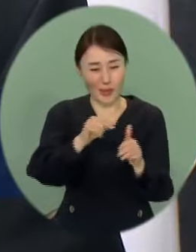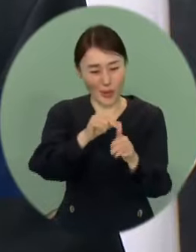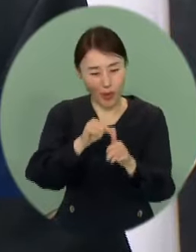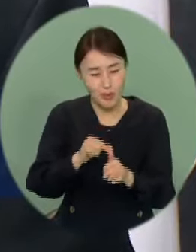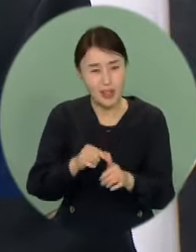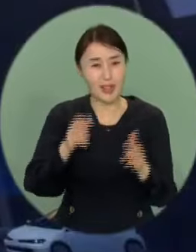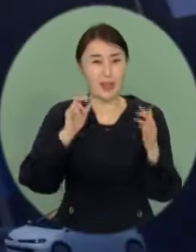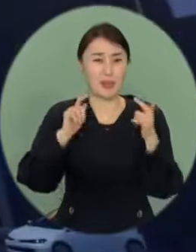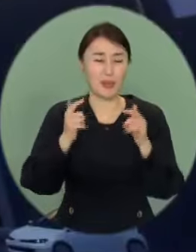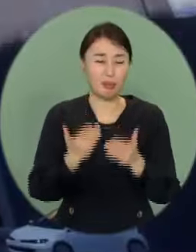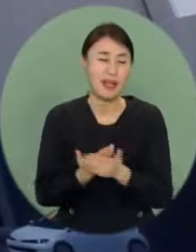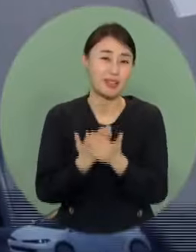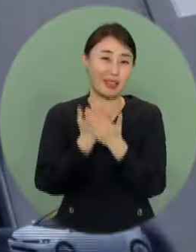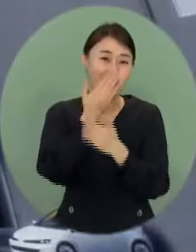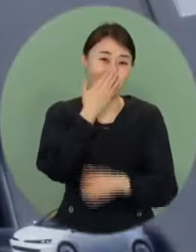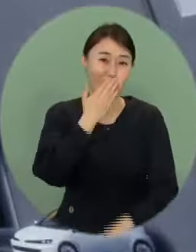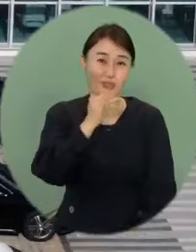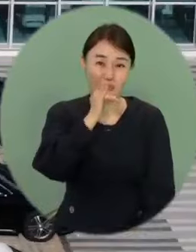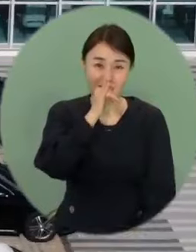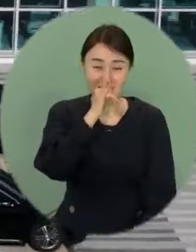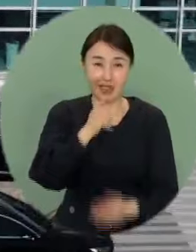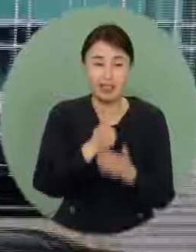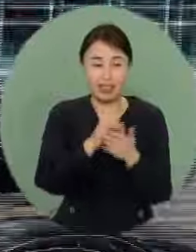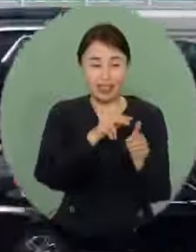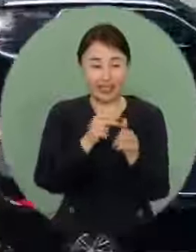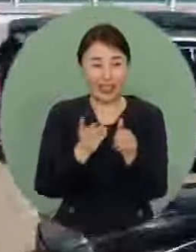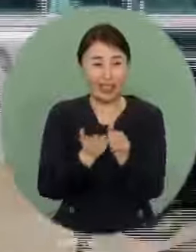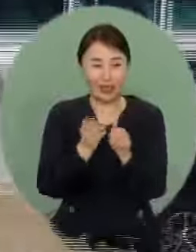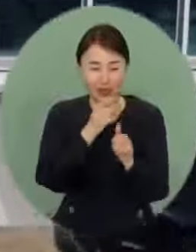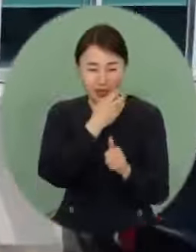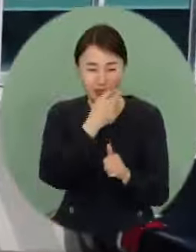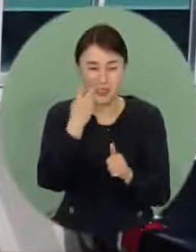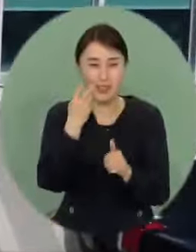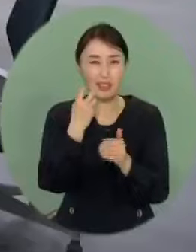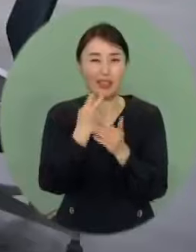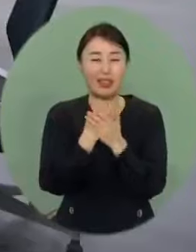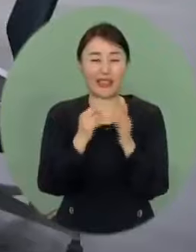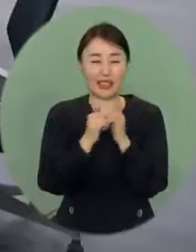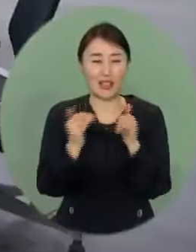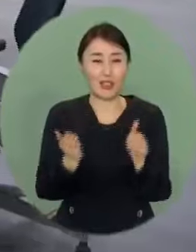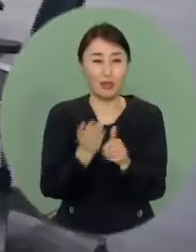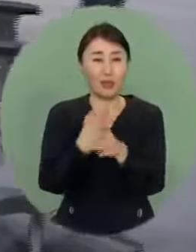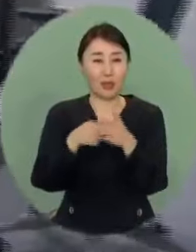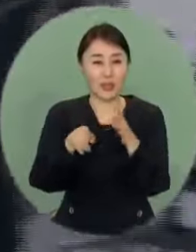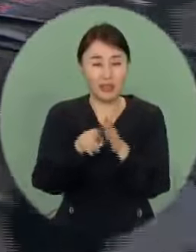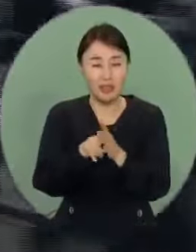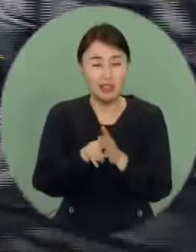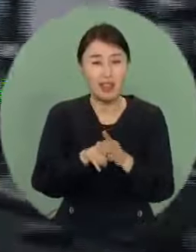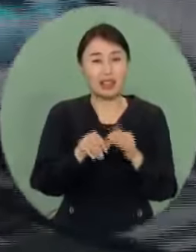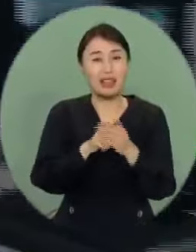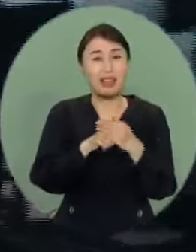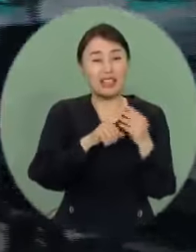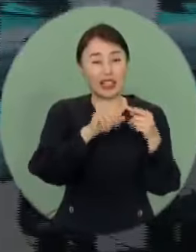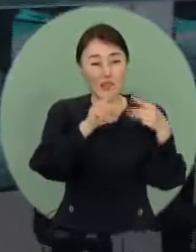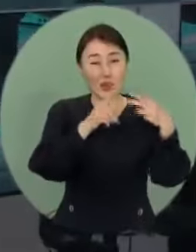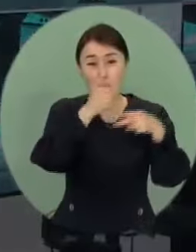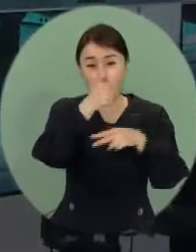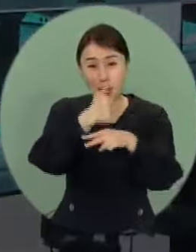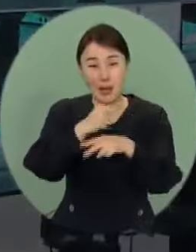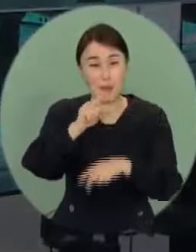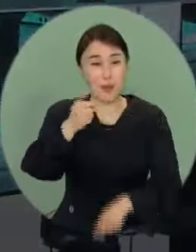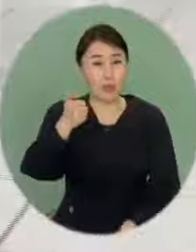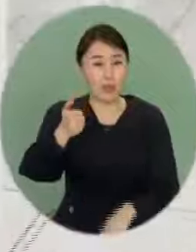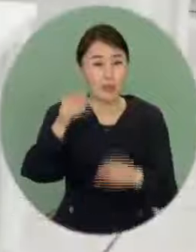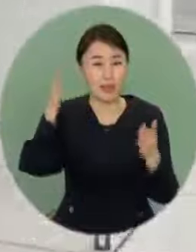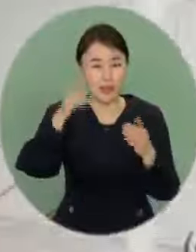그만 또 상장을 해서 콘텐츠 인재 양성을 위해 올해 설립된 광주 gcc 사관학교는 이번 달 말까지 150명의 학생들을